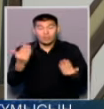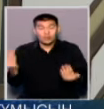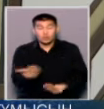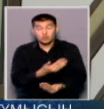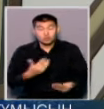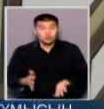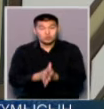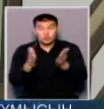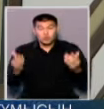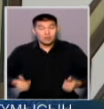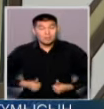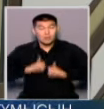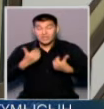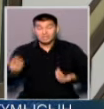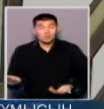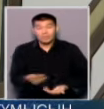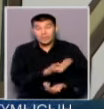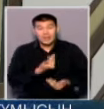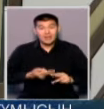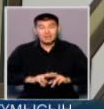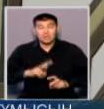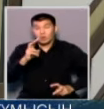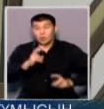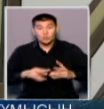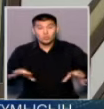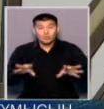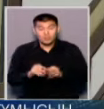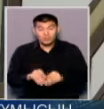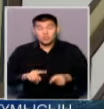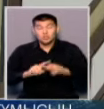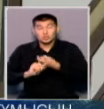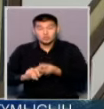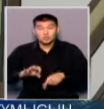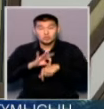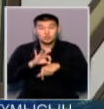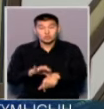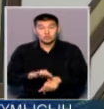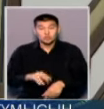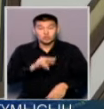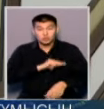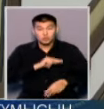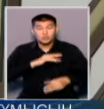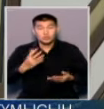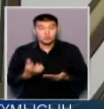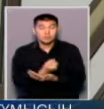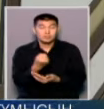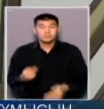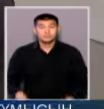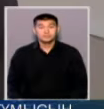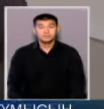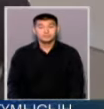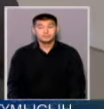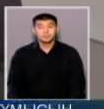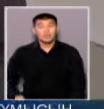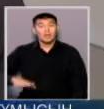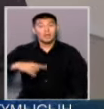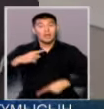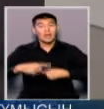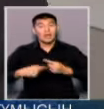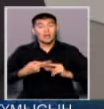үлкен мақтаныш. Бұның бәрі өндіріспен бірге ұштастырып жасалған жұмыстың нәтижесі деп есептейміз. Кейінгі